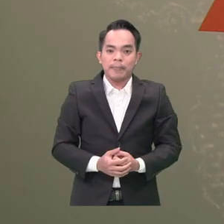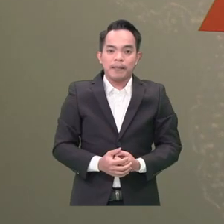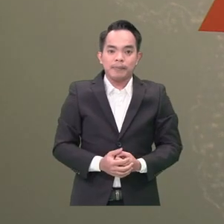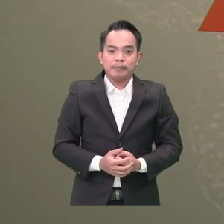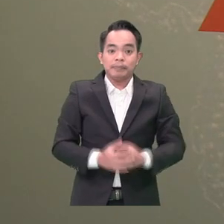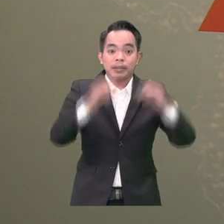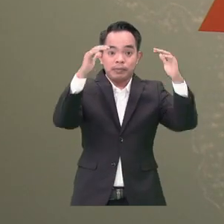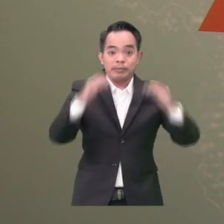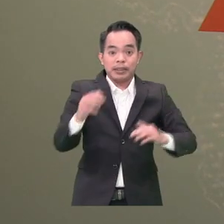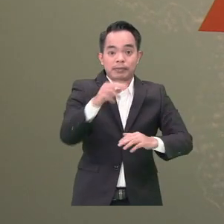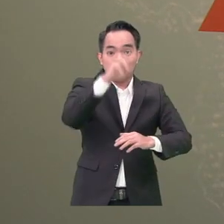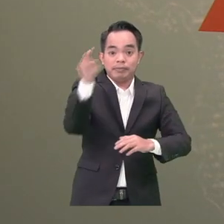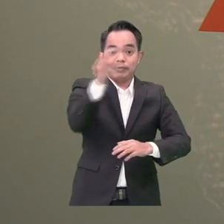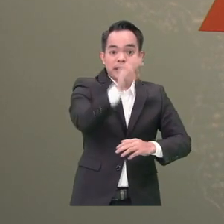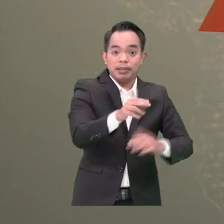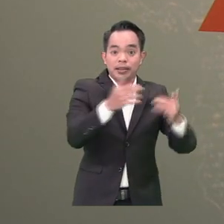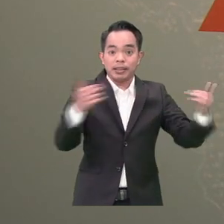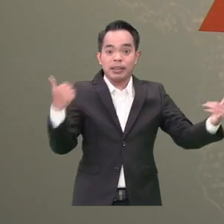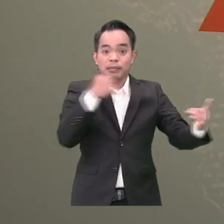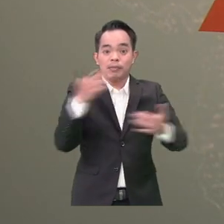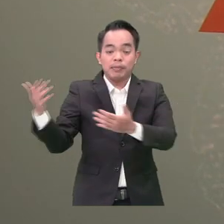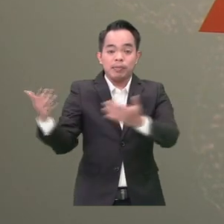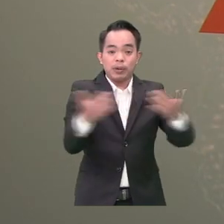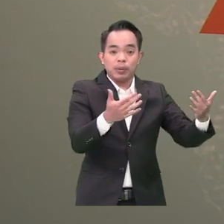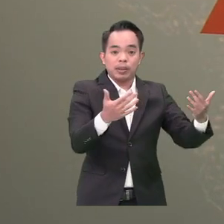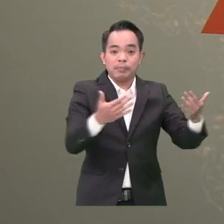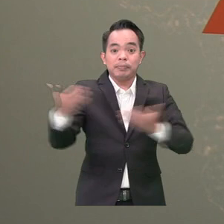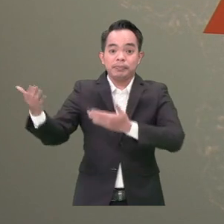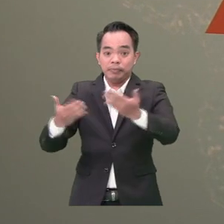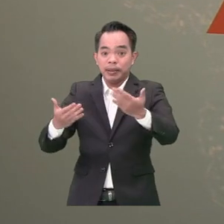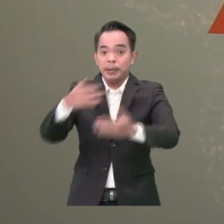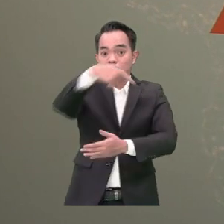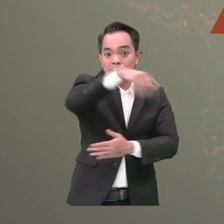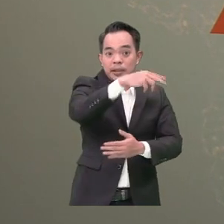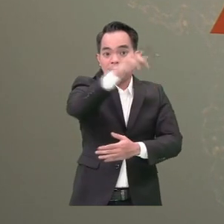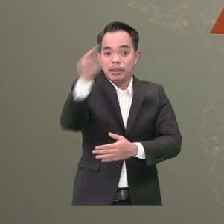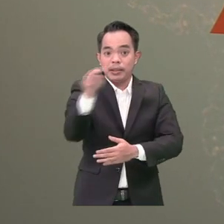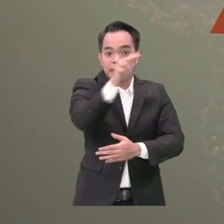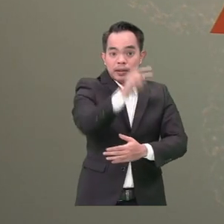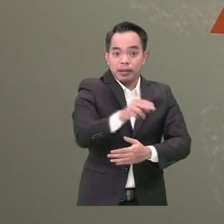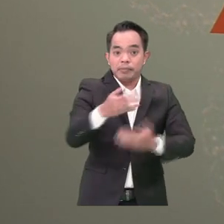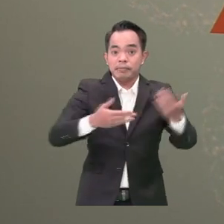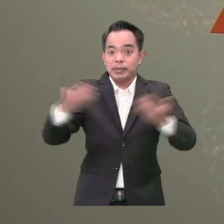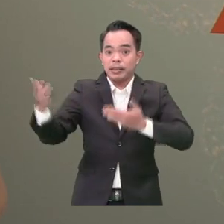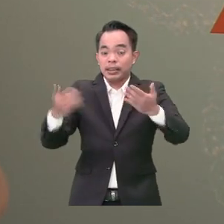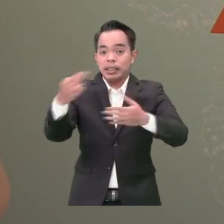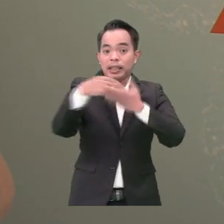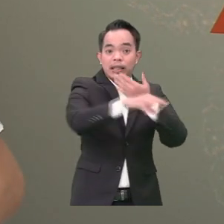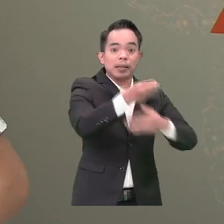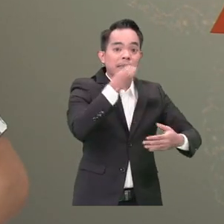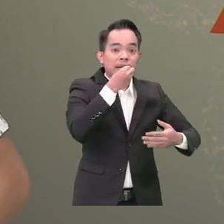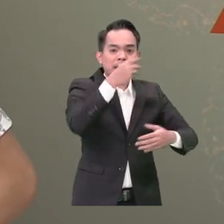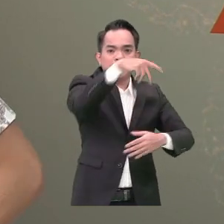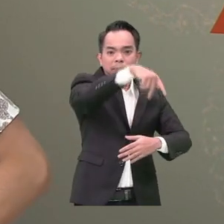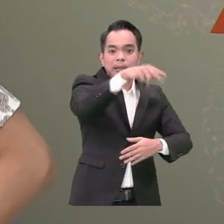itu berkaitan dengan ehelink dan pada waktu ini kemudian kepada anda berkaitan dengan pehelling ataupun namanya primatan penghantaran makanan dan barengan